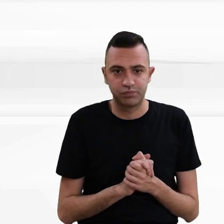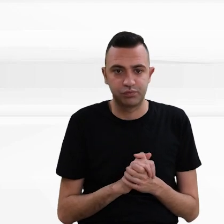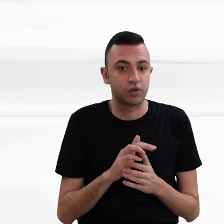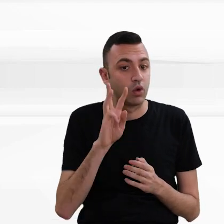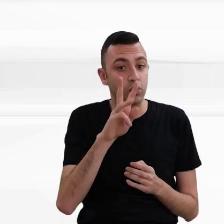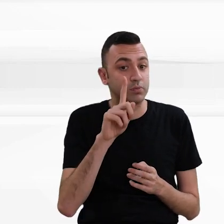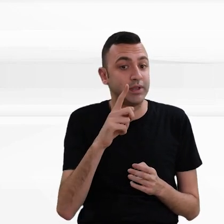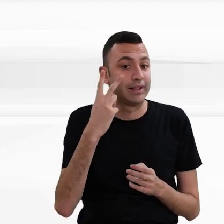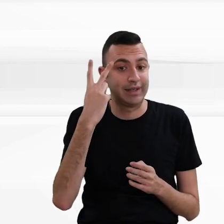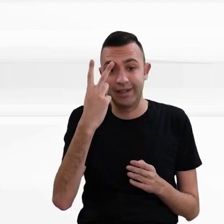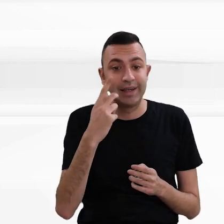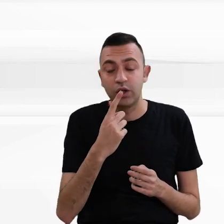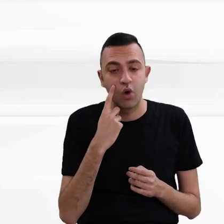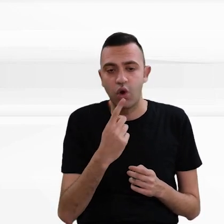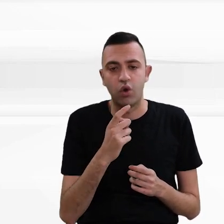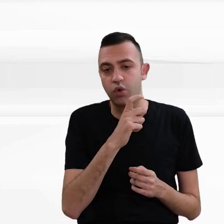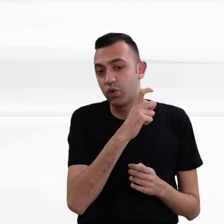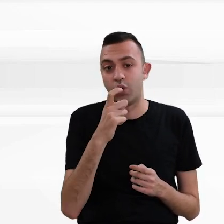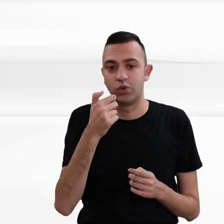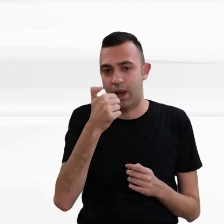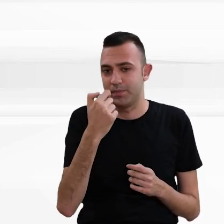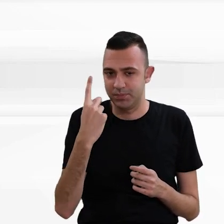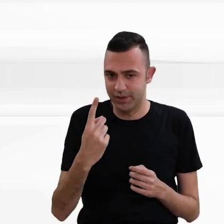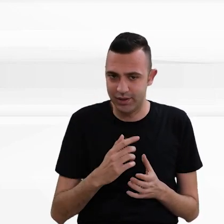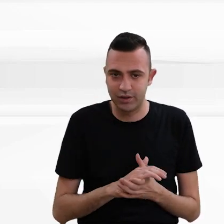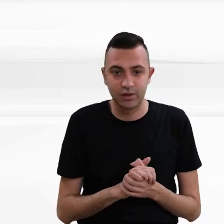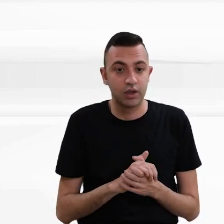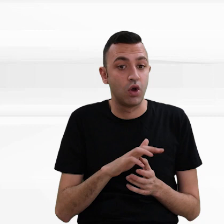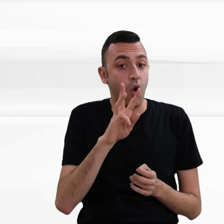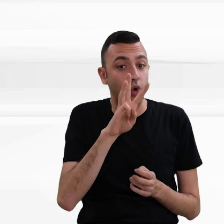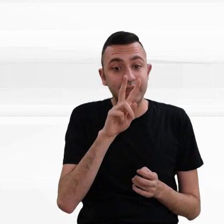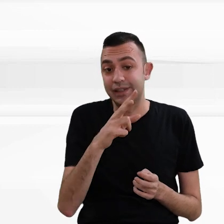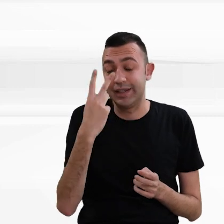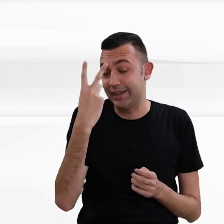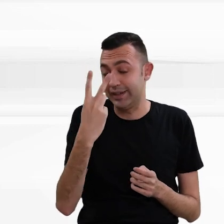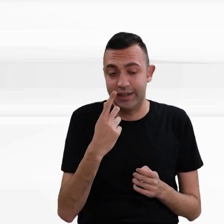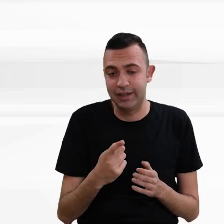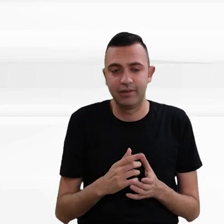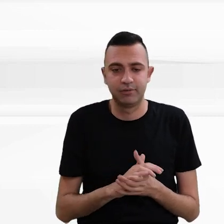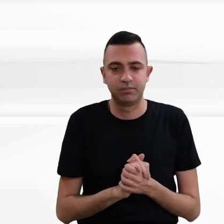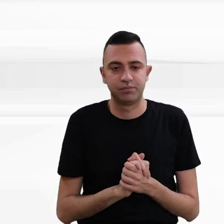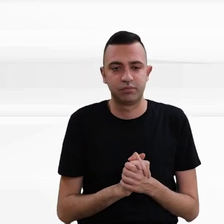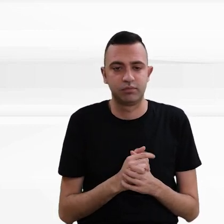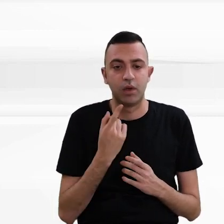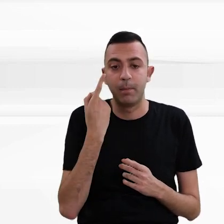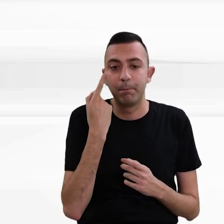931 in karesi 961 30 2'nin karesi